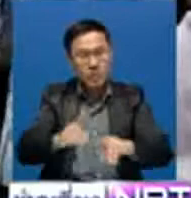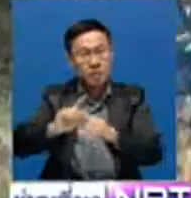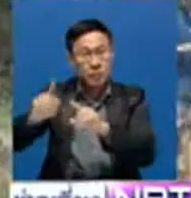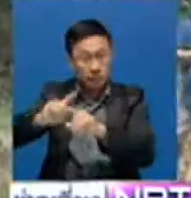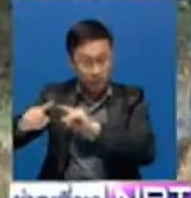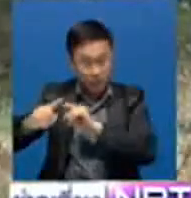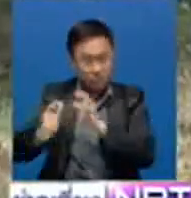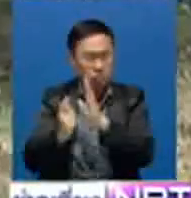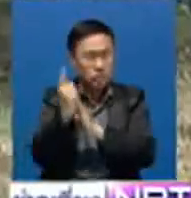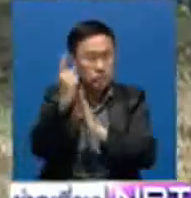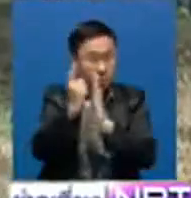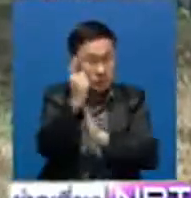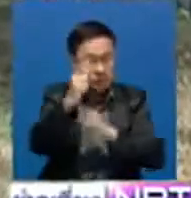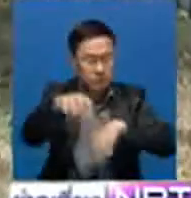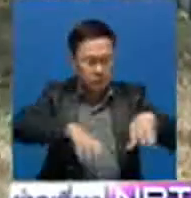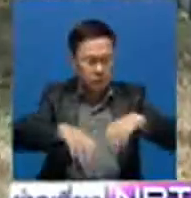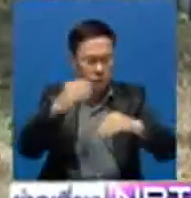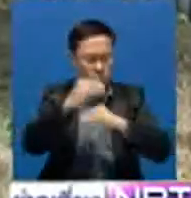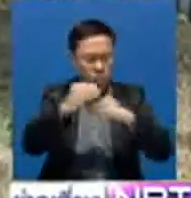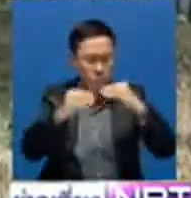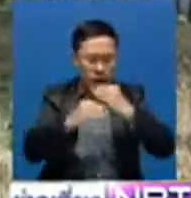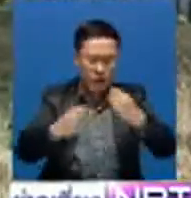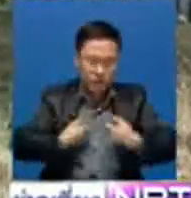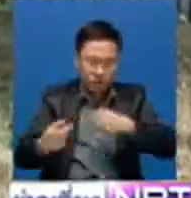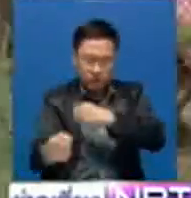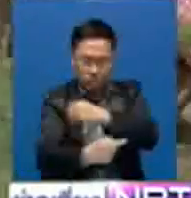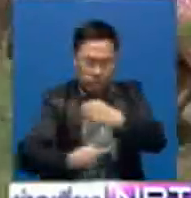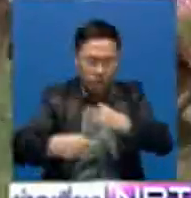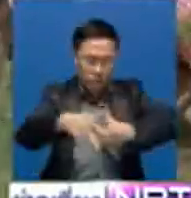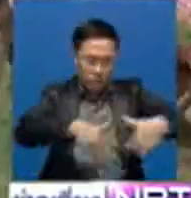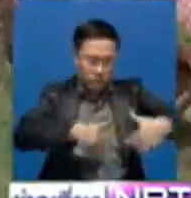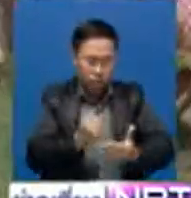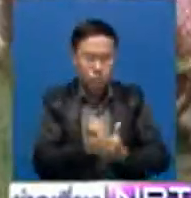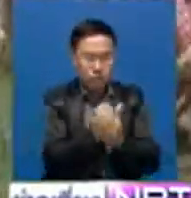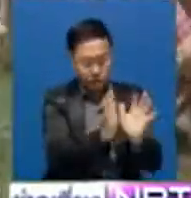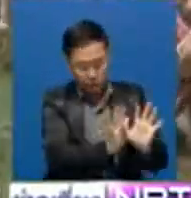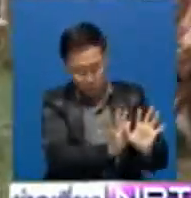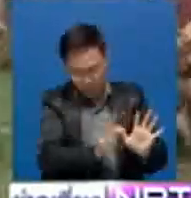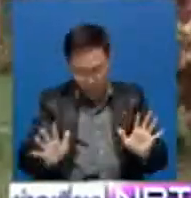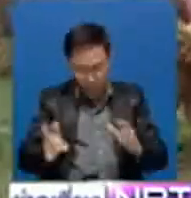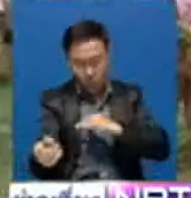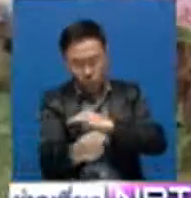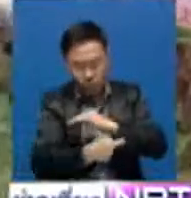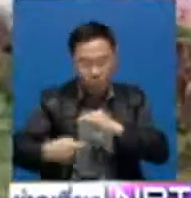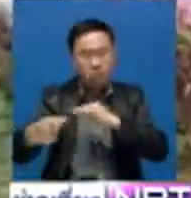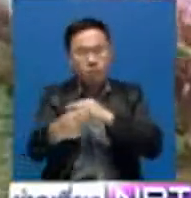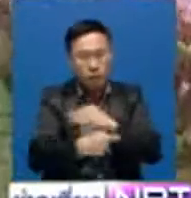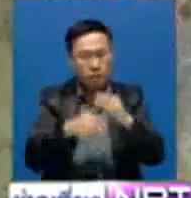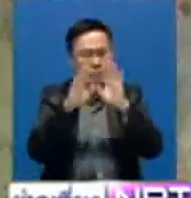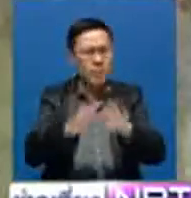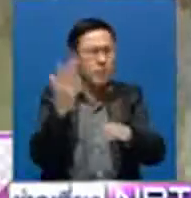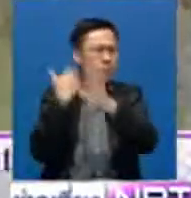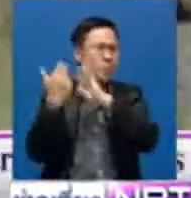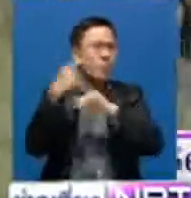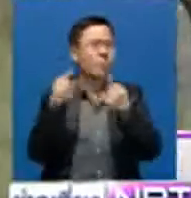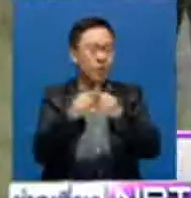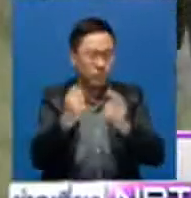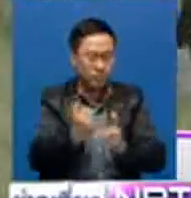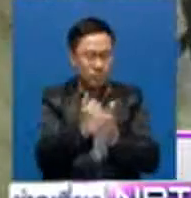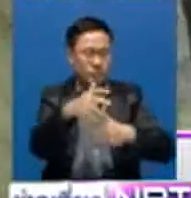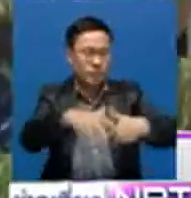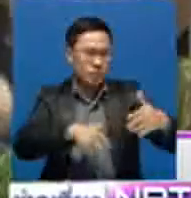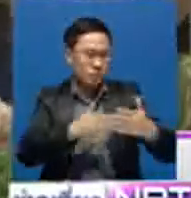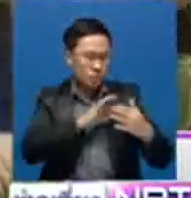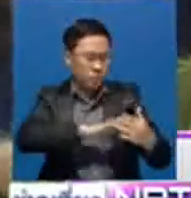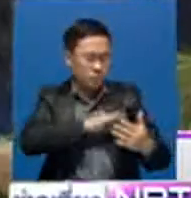จัดกิจกรรมลงแขกดำนาเพื่อสร้างบรรยากาศให้ชาวบ้านในชุมชนท้องถิ่นเกิดความรักความสามัคคีปรองดองสมานฉันท์สอดคล้อง